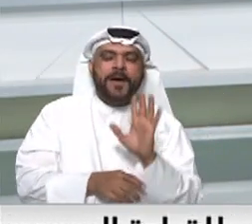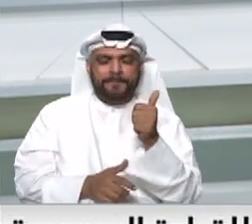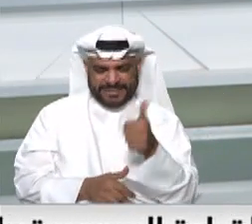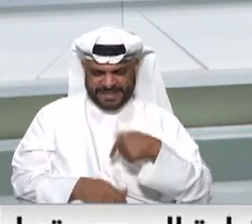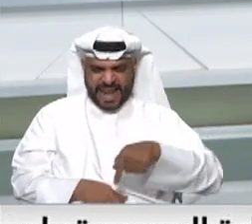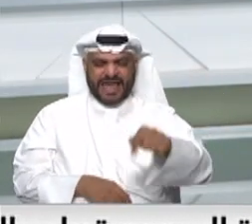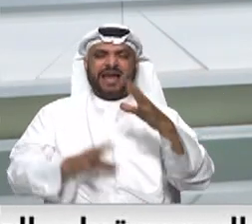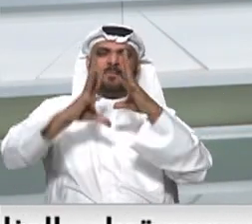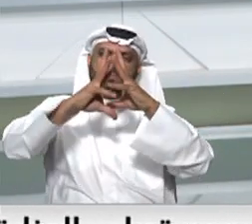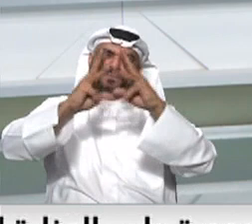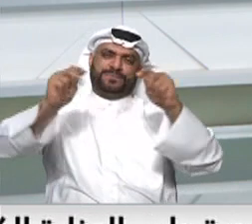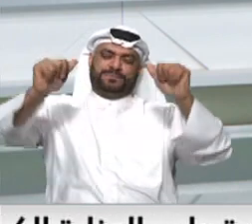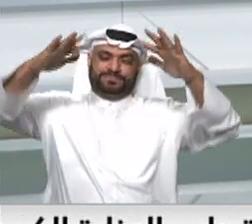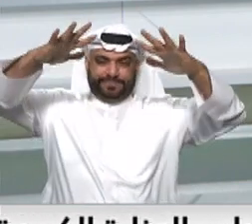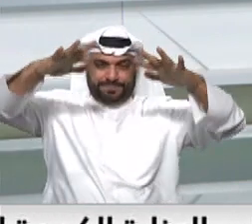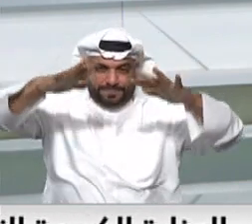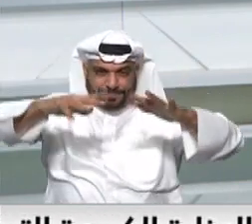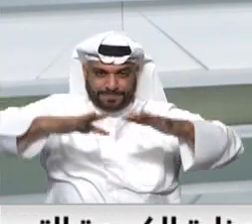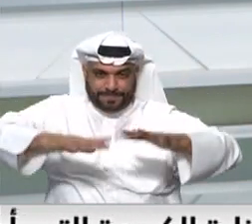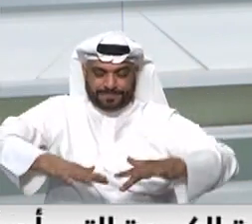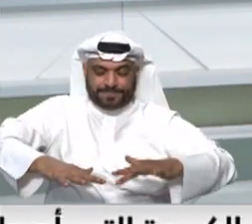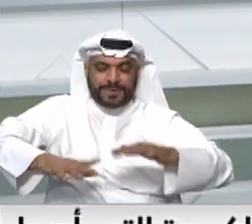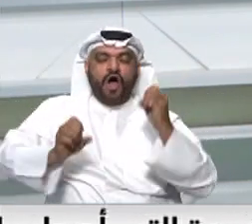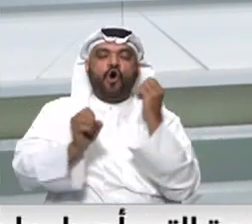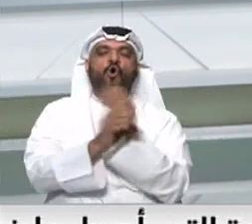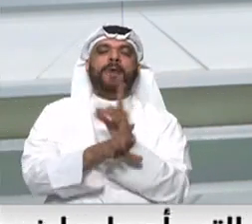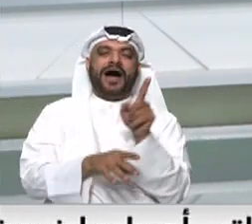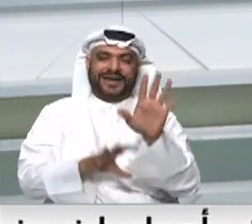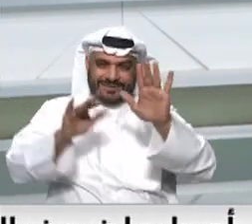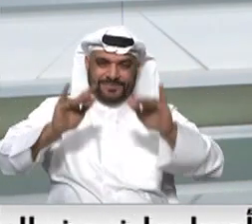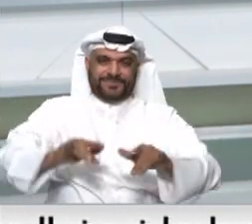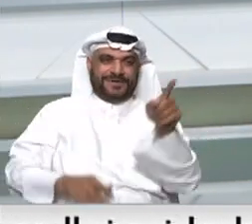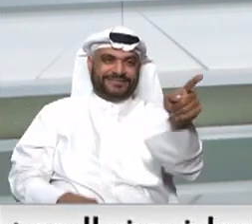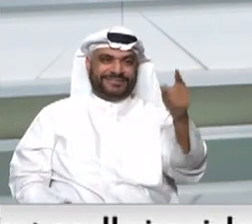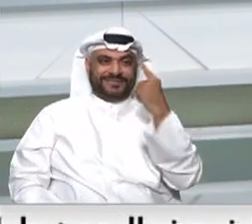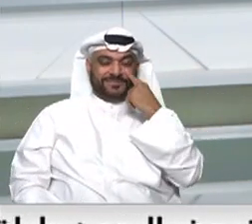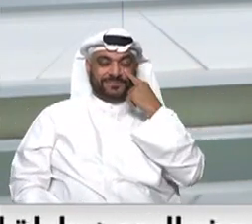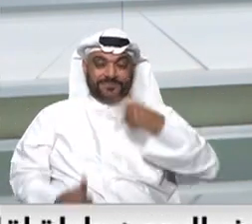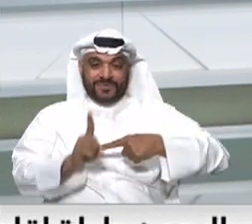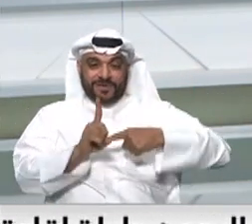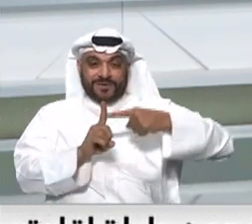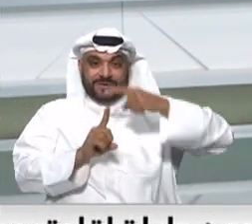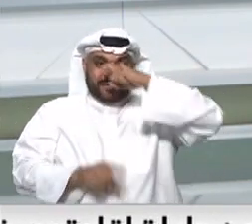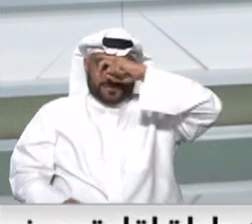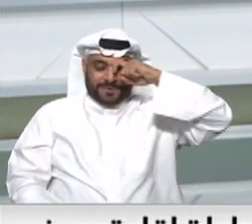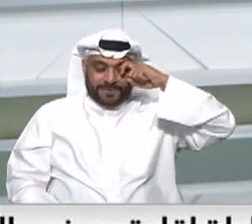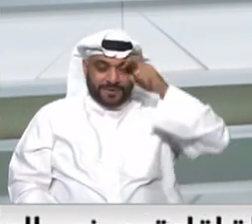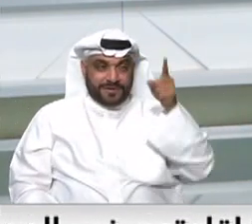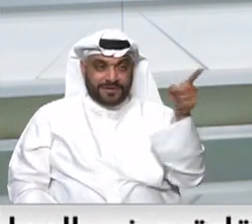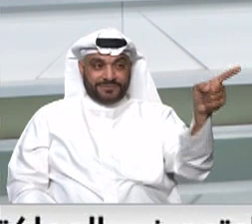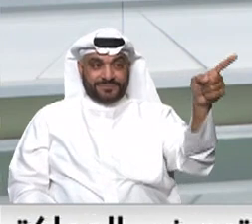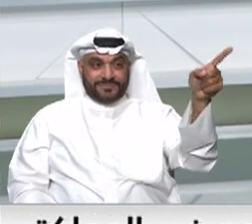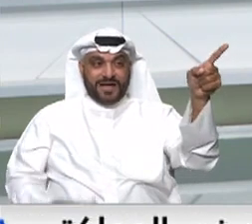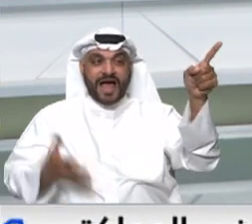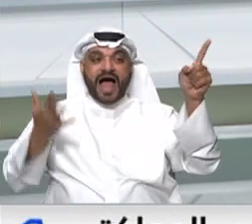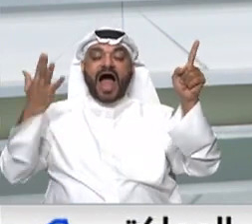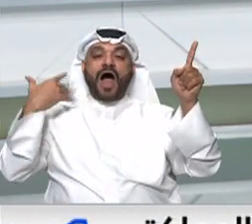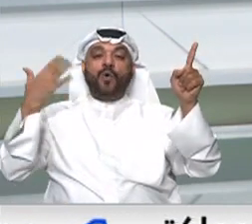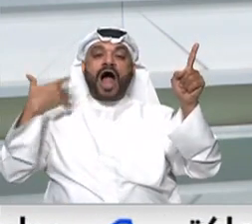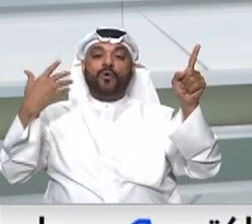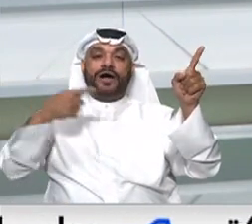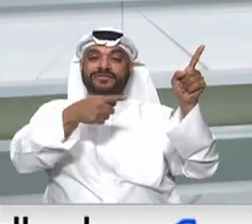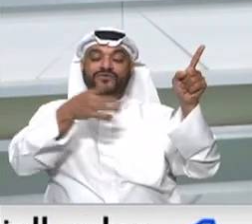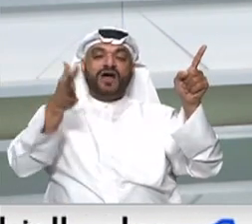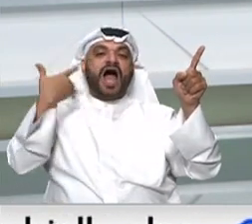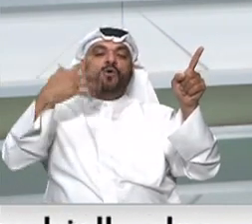اربعين كيلو متر في الساعه على بعض المناطق كحد اقصى من 12 الى 40 كيلو متر في الساعه درجات الحراره للساعه 12 تتراوح ما بين ال